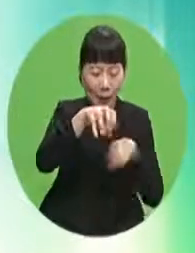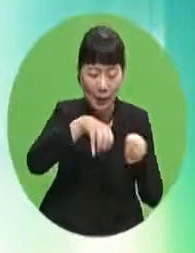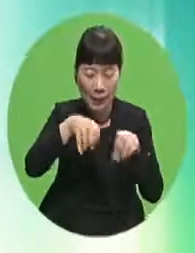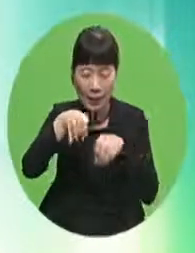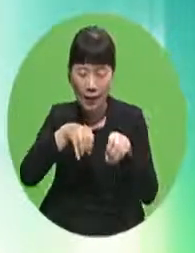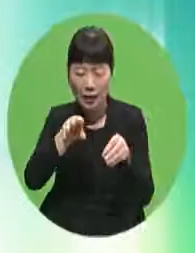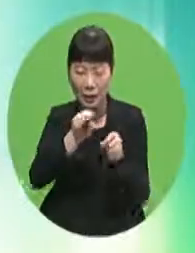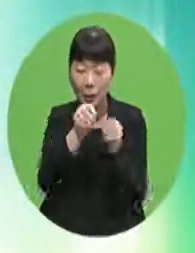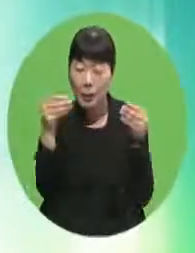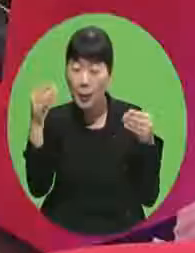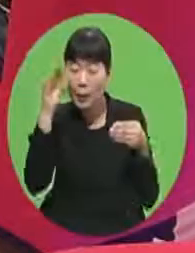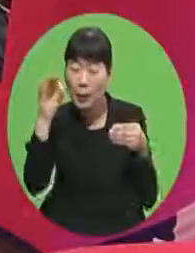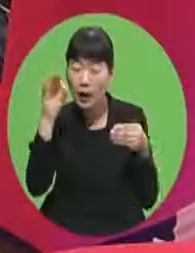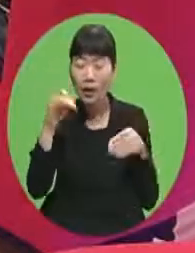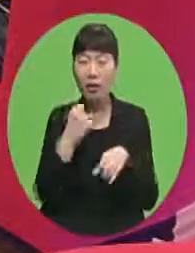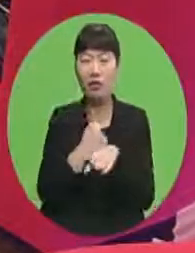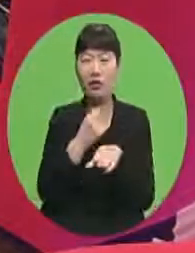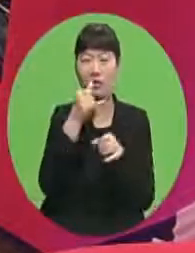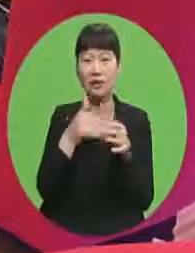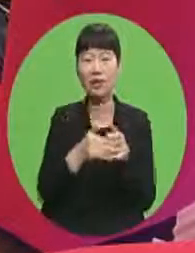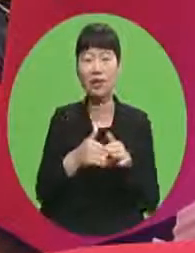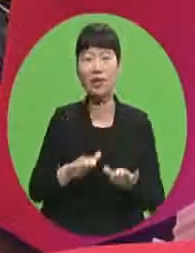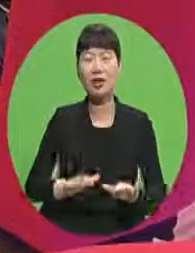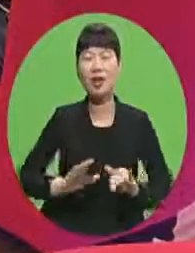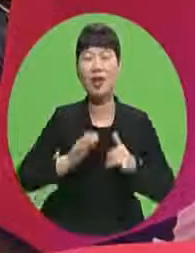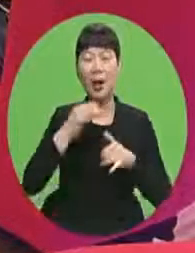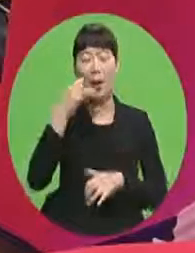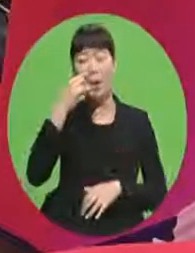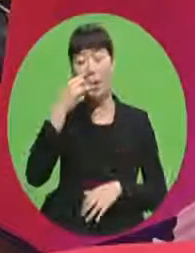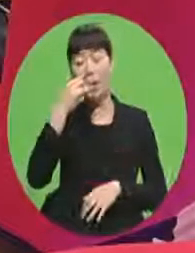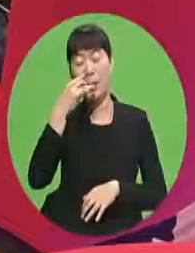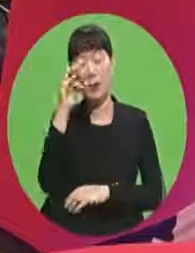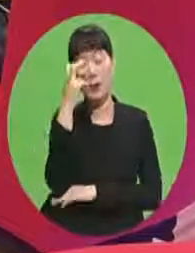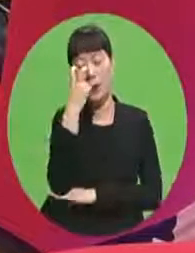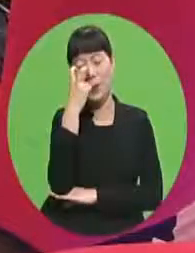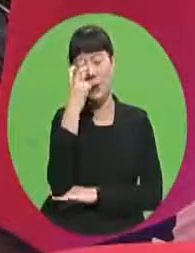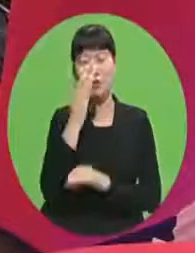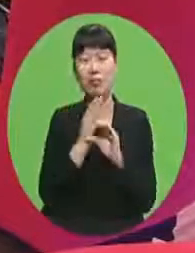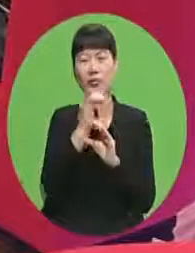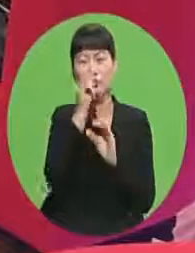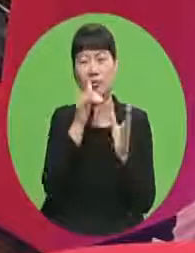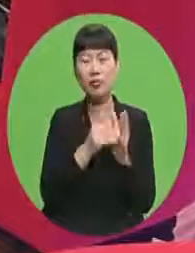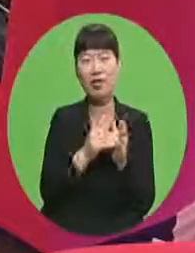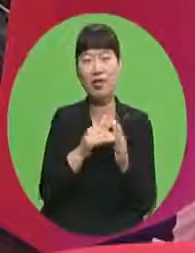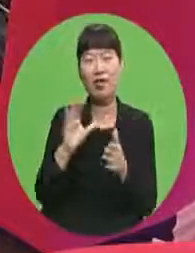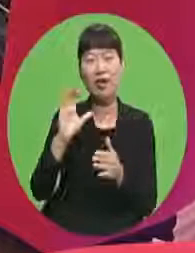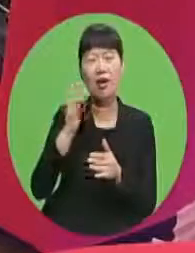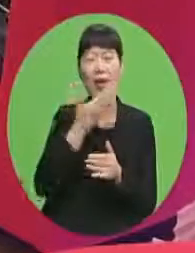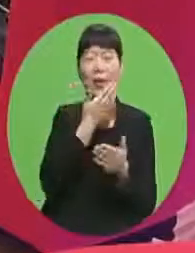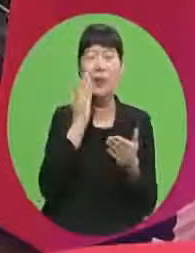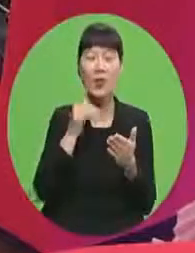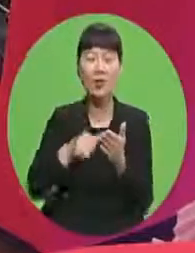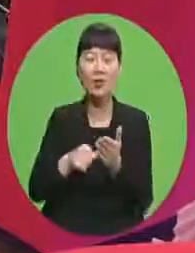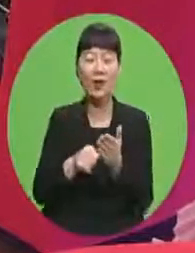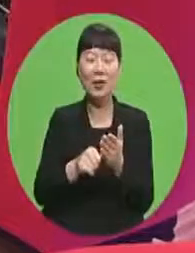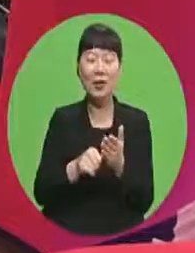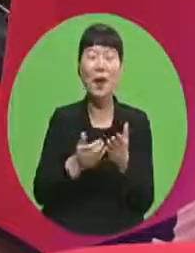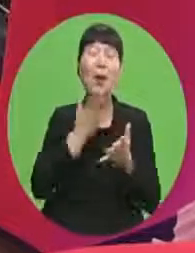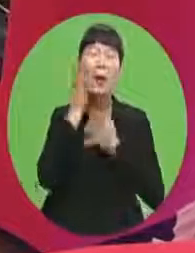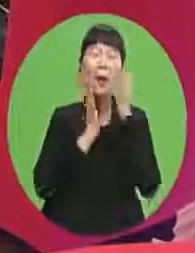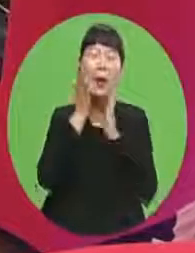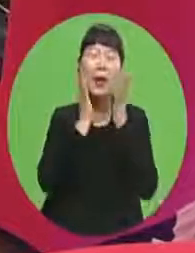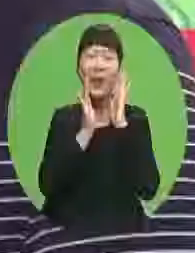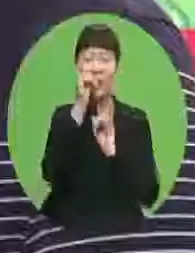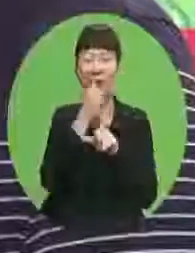그러거든요. 그래서 쉽게 말하면 세상을 호기심을 갖고 막 탐색을 하는 거예요. 그래서 뭐 화장품도 푹 해갖고 막